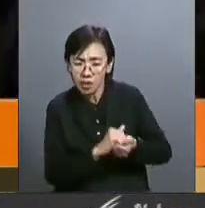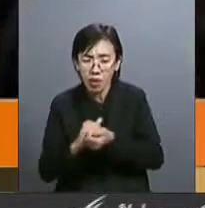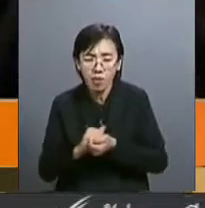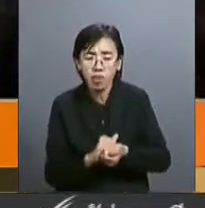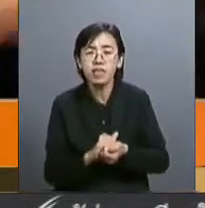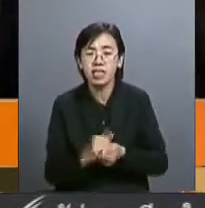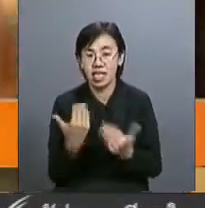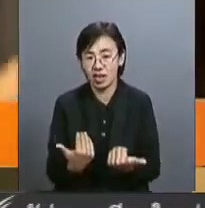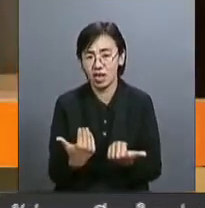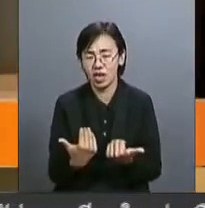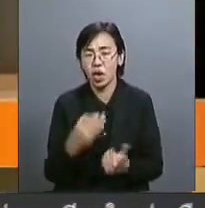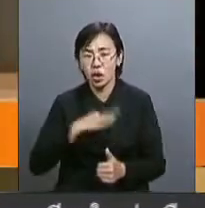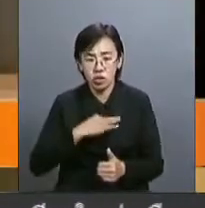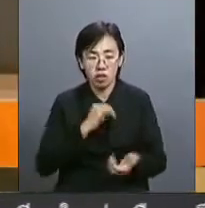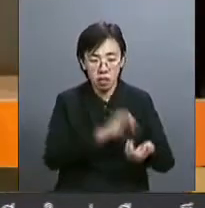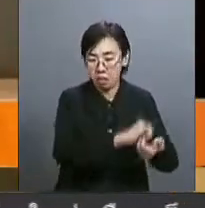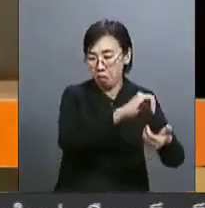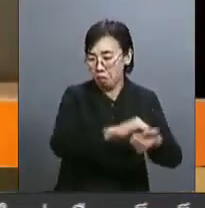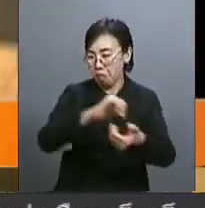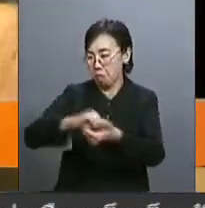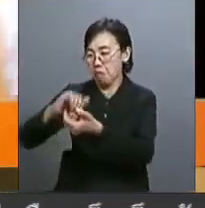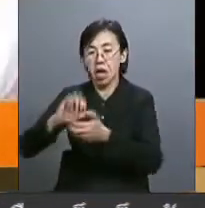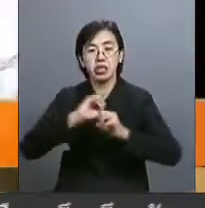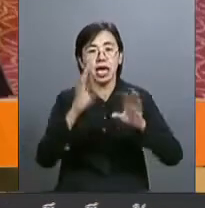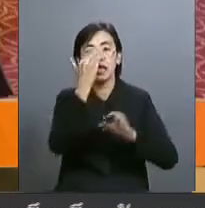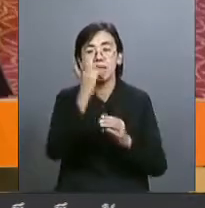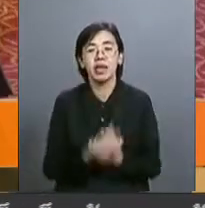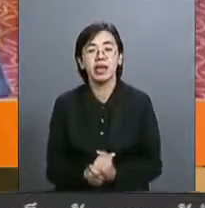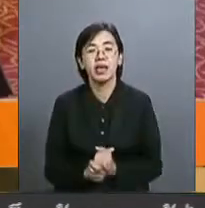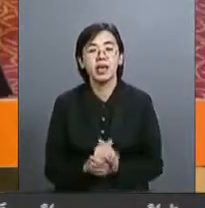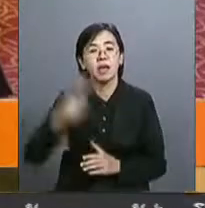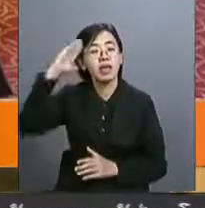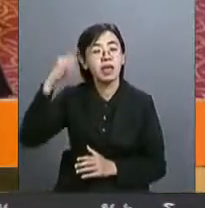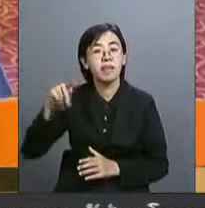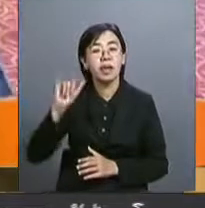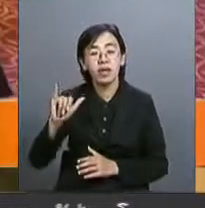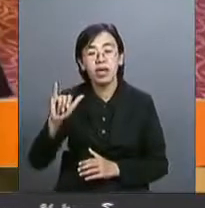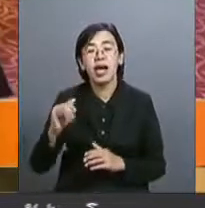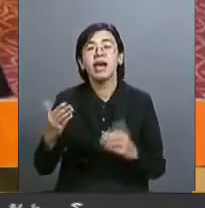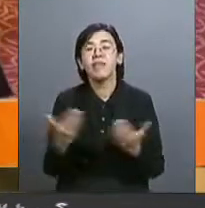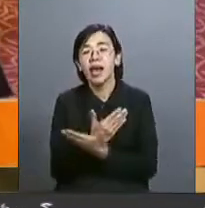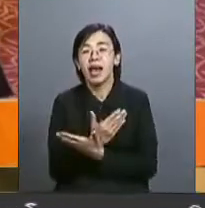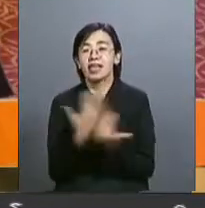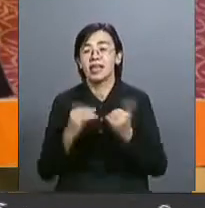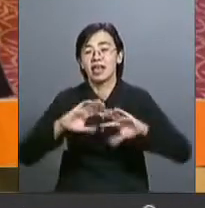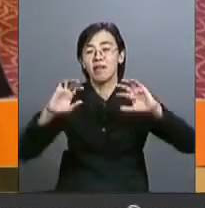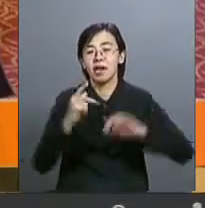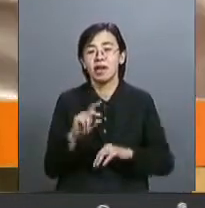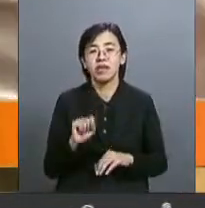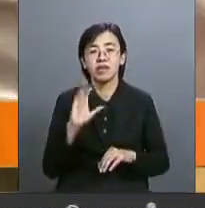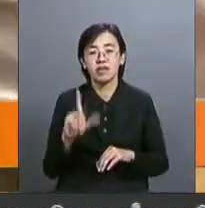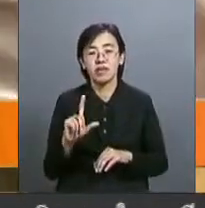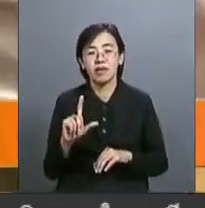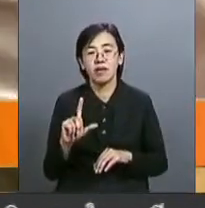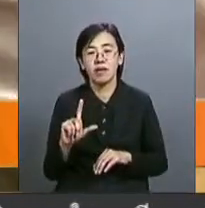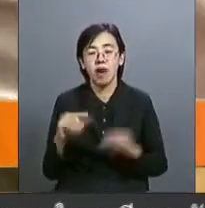ธ์ในเวลานี้เริ่มมีมากขึ้นนั้นเป็นเพราะการปรับเปลี่ยนท่าทีของพลเอกประยุทธ์ต่อสถานการณ์ที่รัฐบาลคสช. อยู่ในช่ว